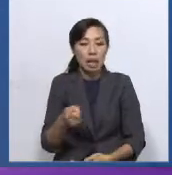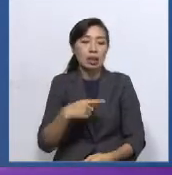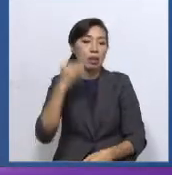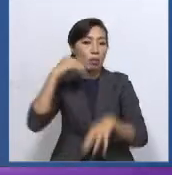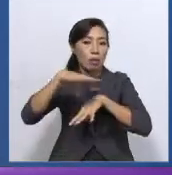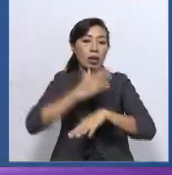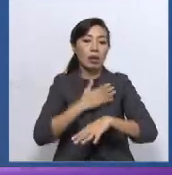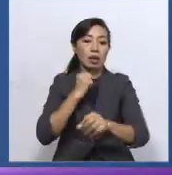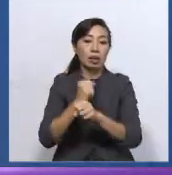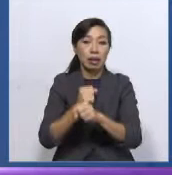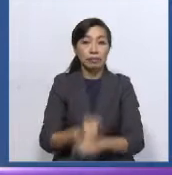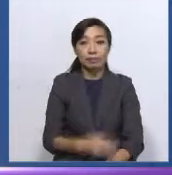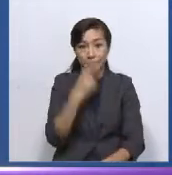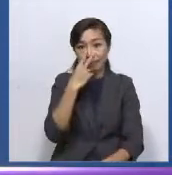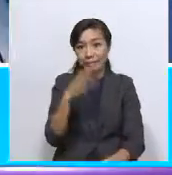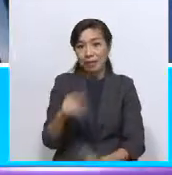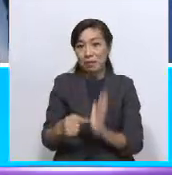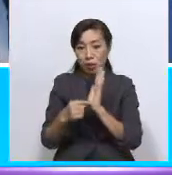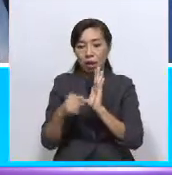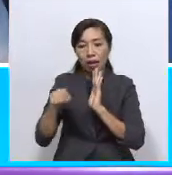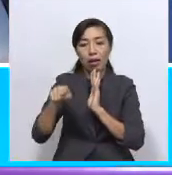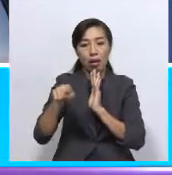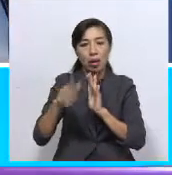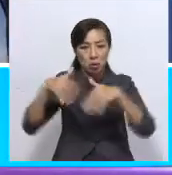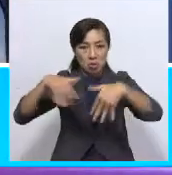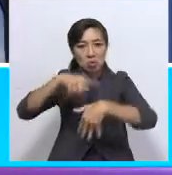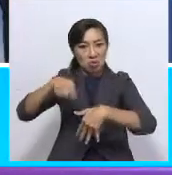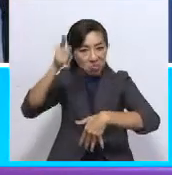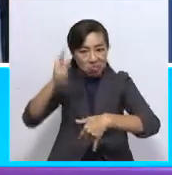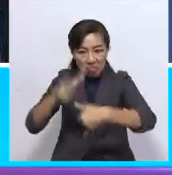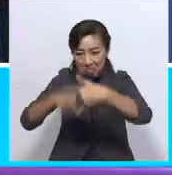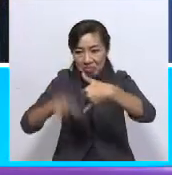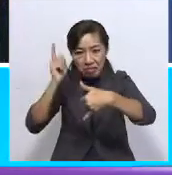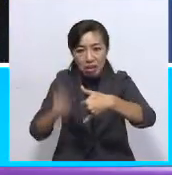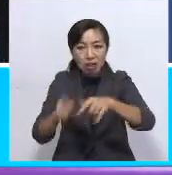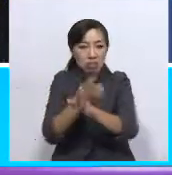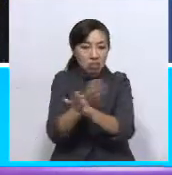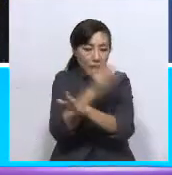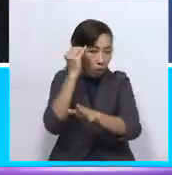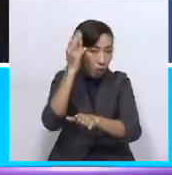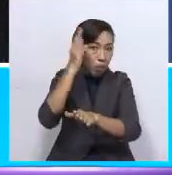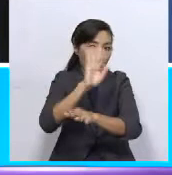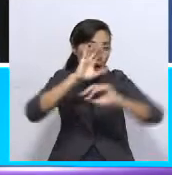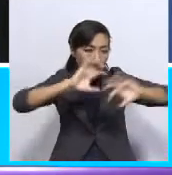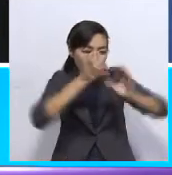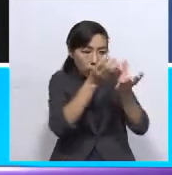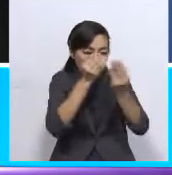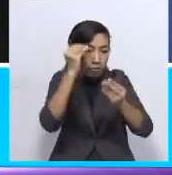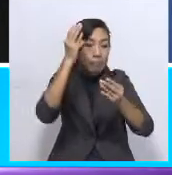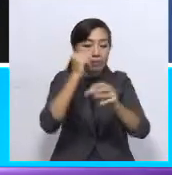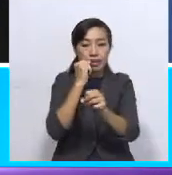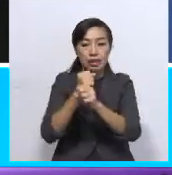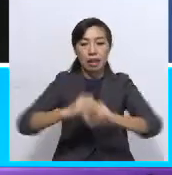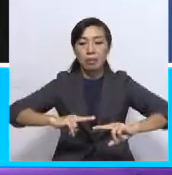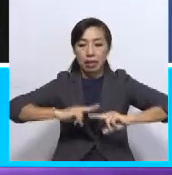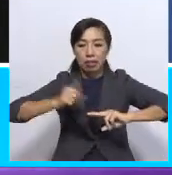ครับ นี่แหละครับก็เป็นคำยืนยันนะครับของคนในพื้นที่ที่สามารถนำองค์ความรู้ของภาครัฐนะครับที่เข้ามาสนับสนุ